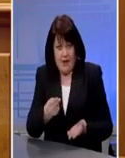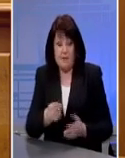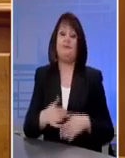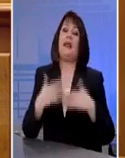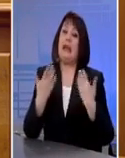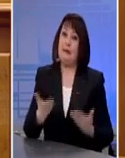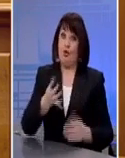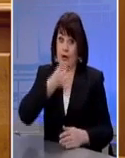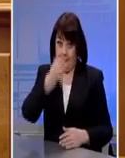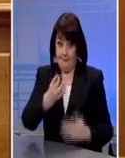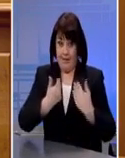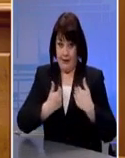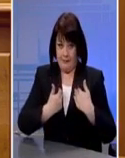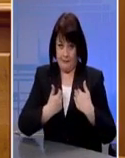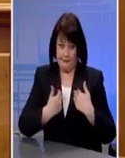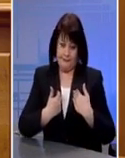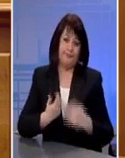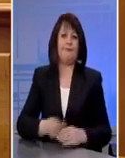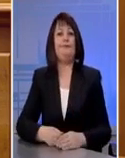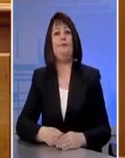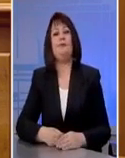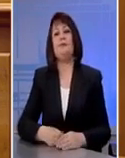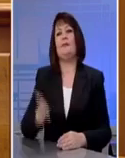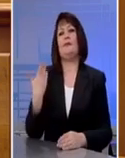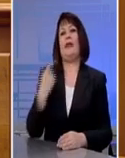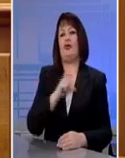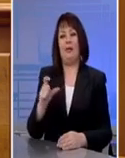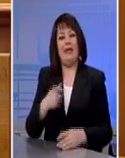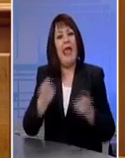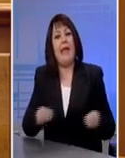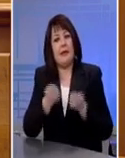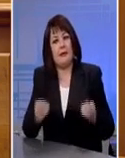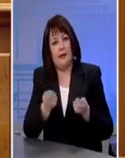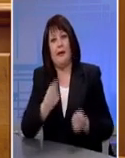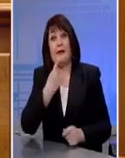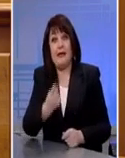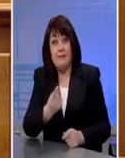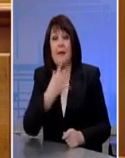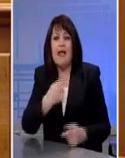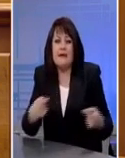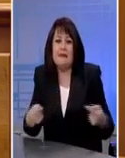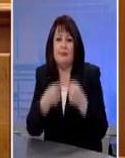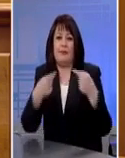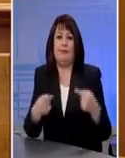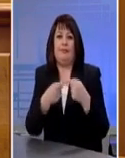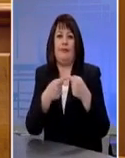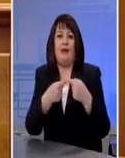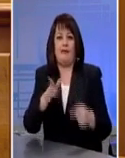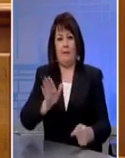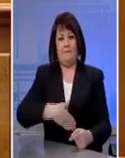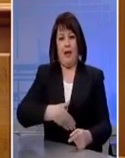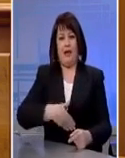Λοιπόν, είπα ότι έτσι όπως είχε εξελιχθεί την τελευταία εβδομάδα, ήταν μια αναμέτρηση μεταξύ χορτάτων